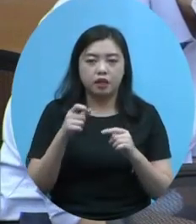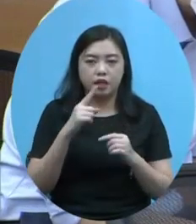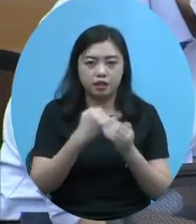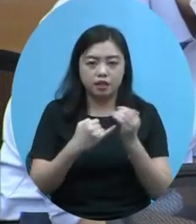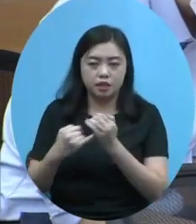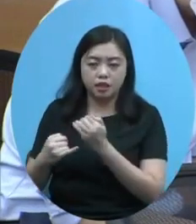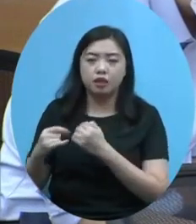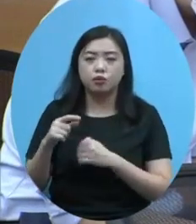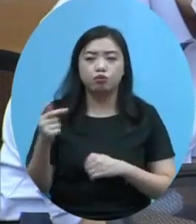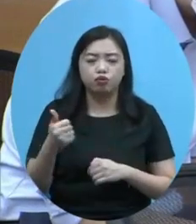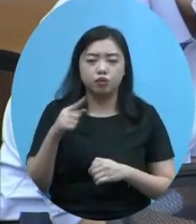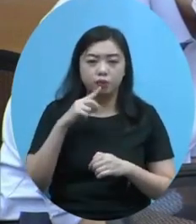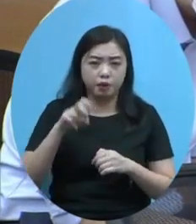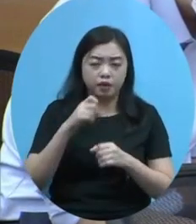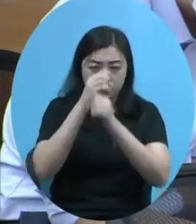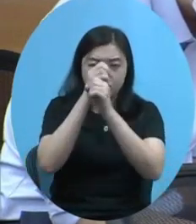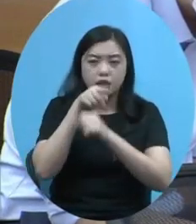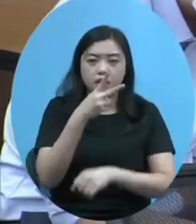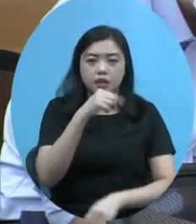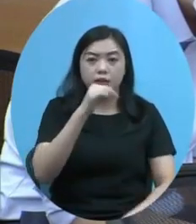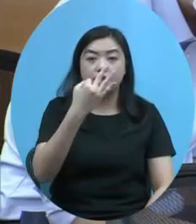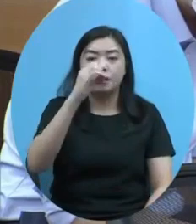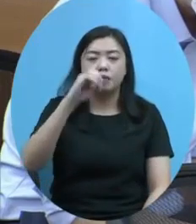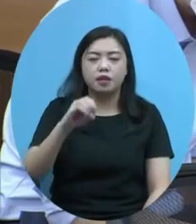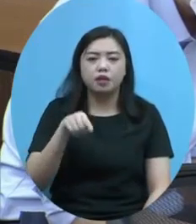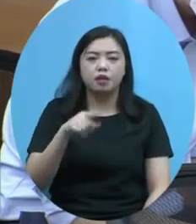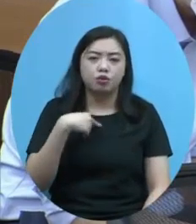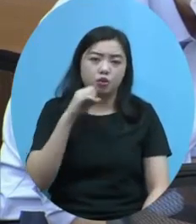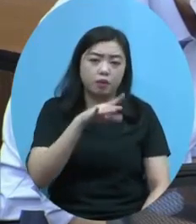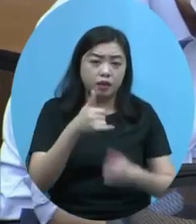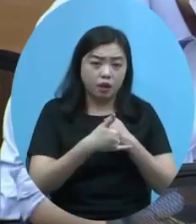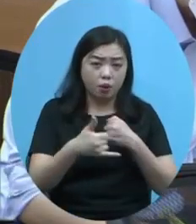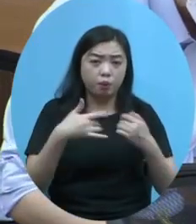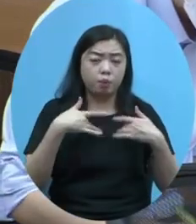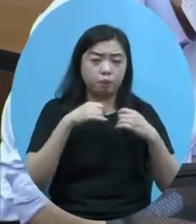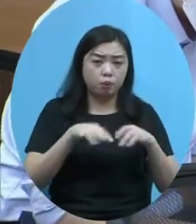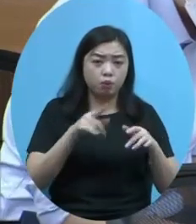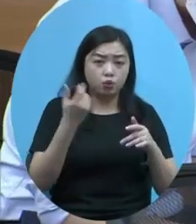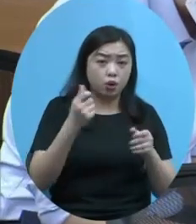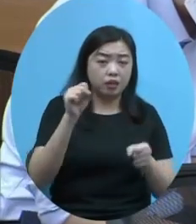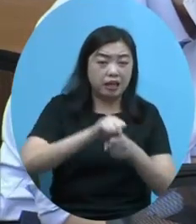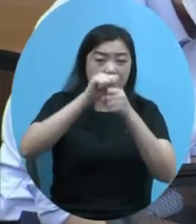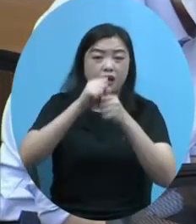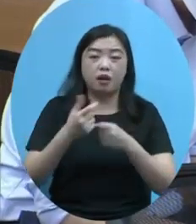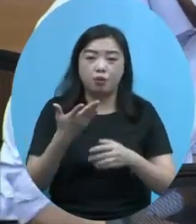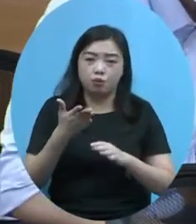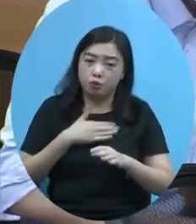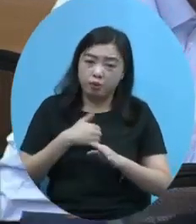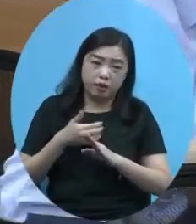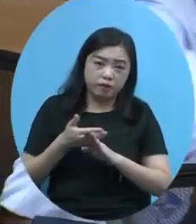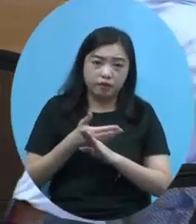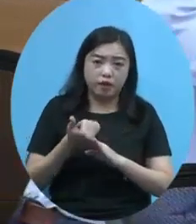到 2.03 啦。其實點睇呢個數字咧？第六波依家係咪即係開始有爆發嘅先兆咁樣咧？唔